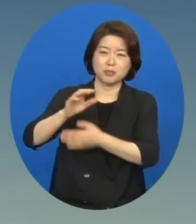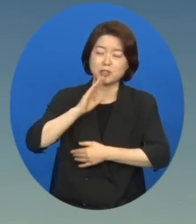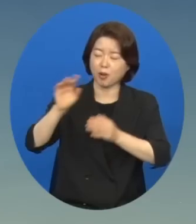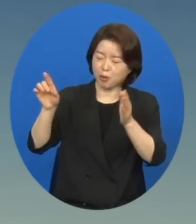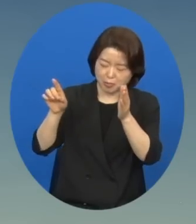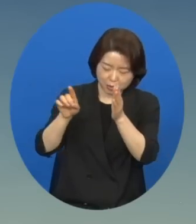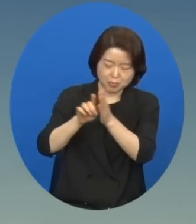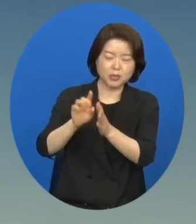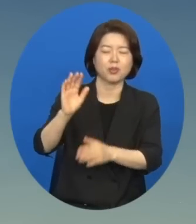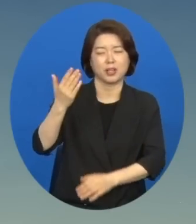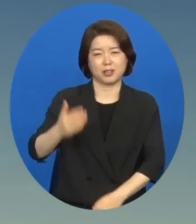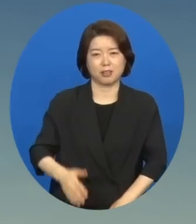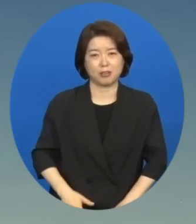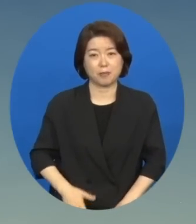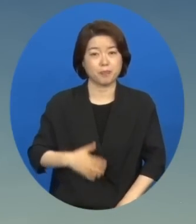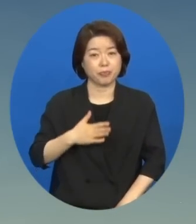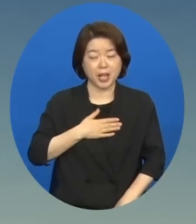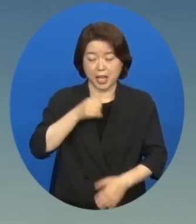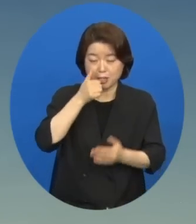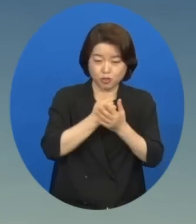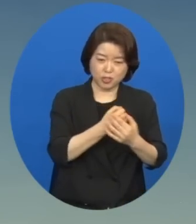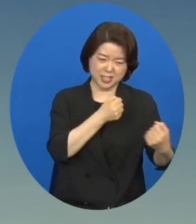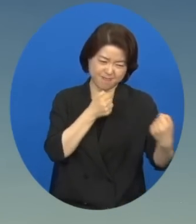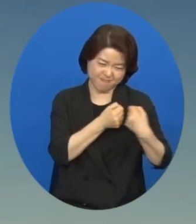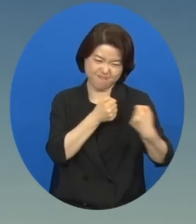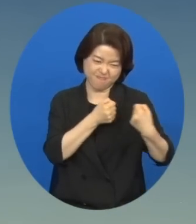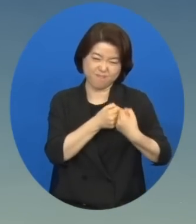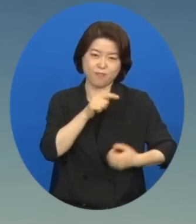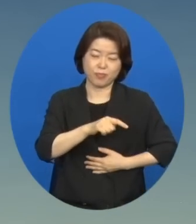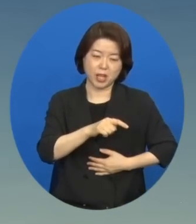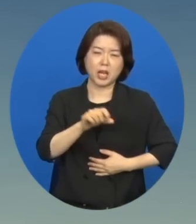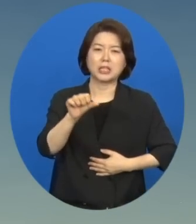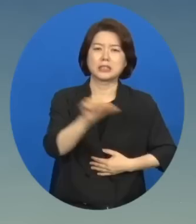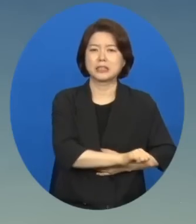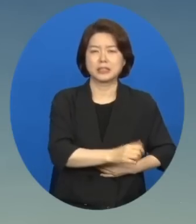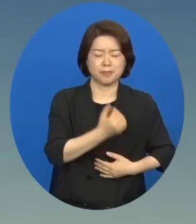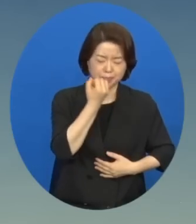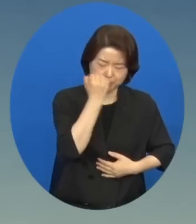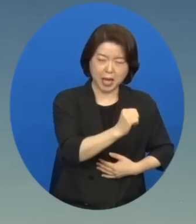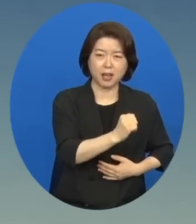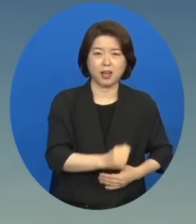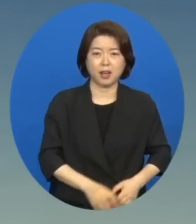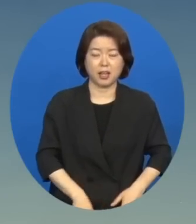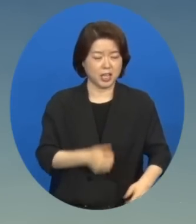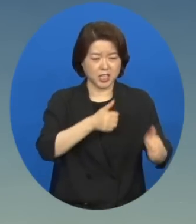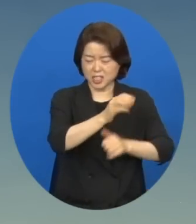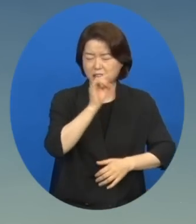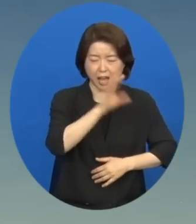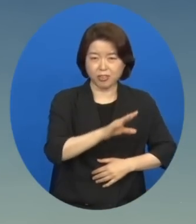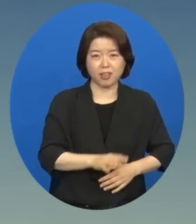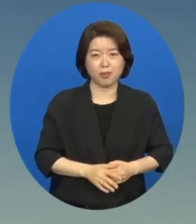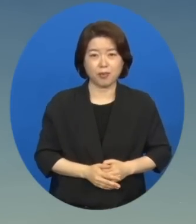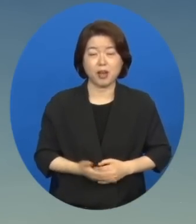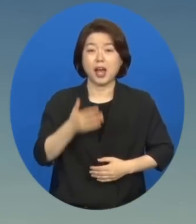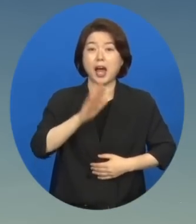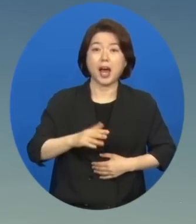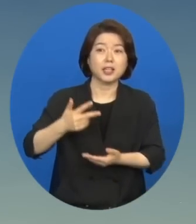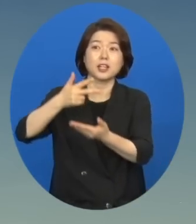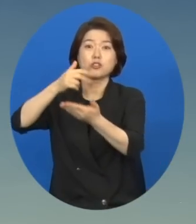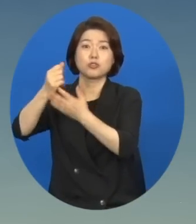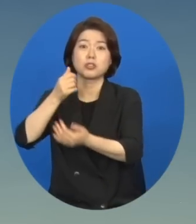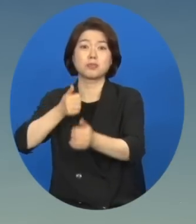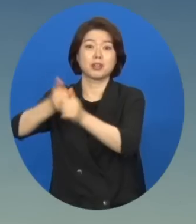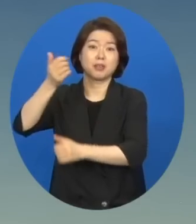믿어야 합니다. 나는 죄와의 싸움에서 질 수밖에 없어요. 이길 수가 없어요. 그러나 주님은